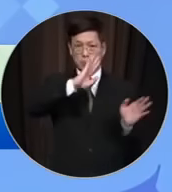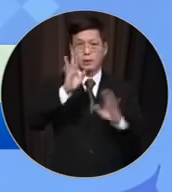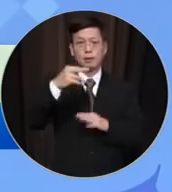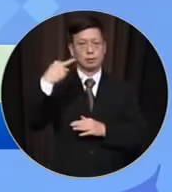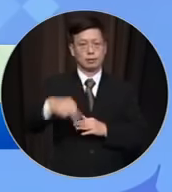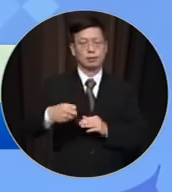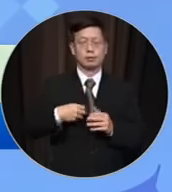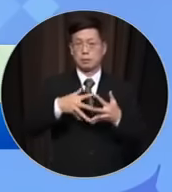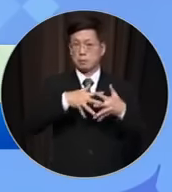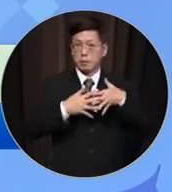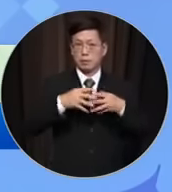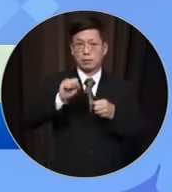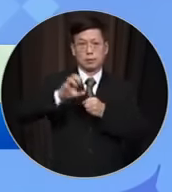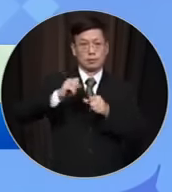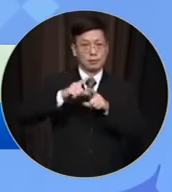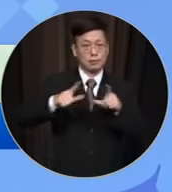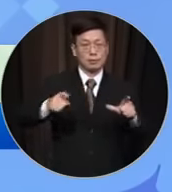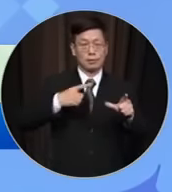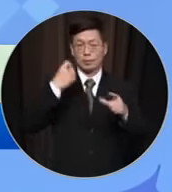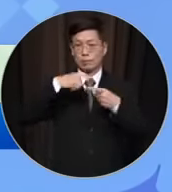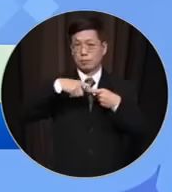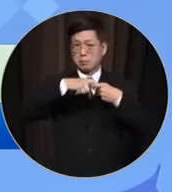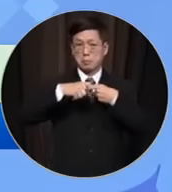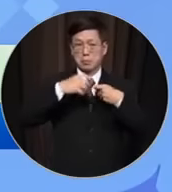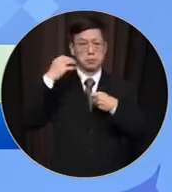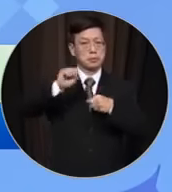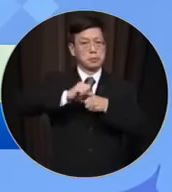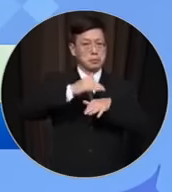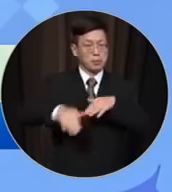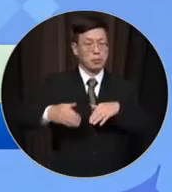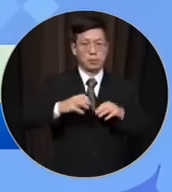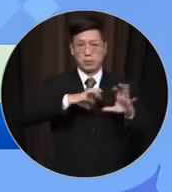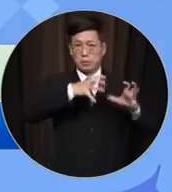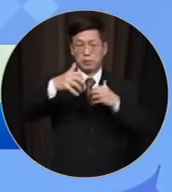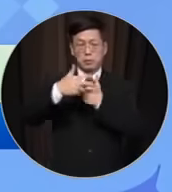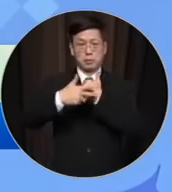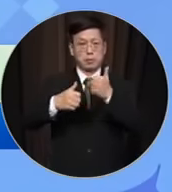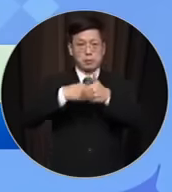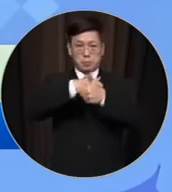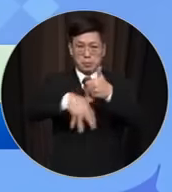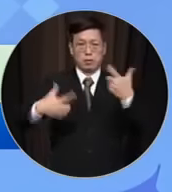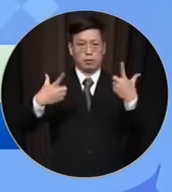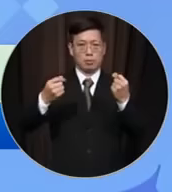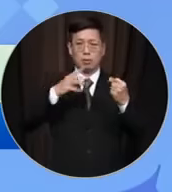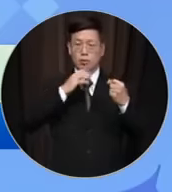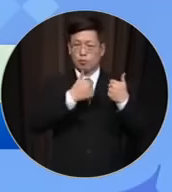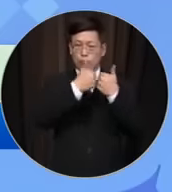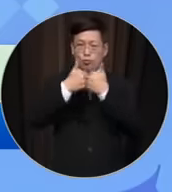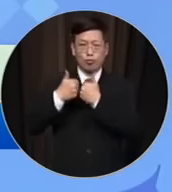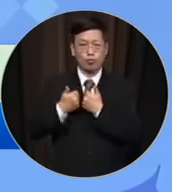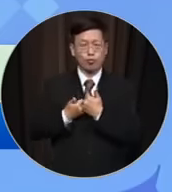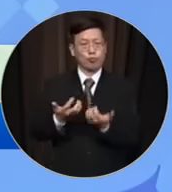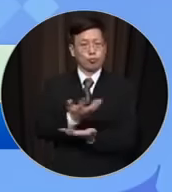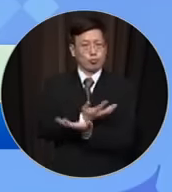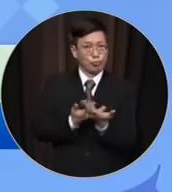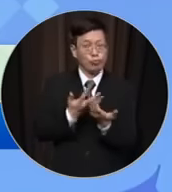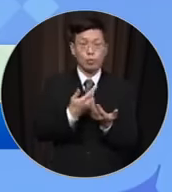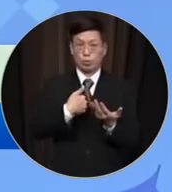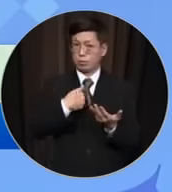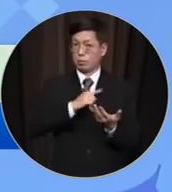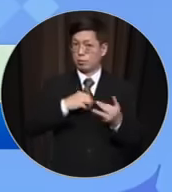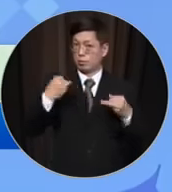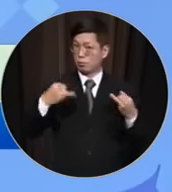加拿大、欧盟、日本、新加坡以及世界卫生组织进行了密切的防疫经验交流。台湾的防疫成